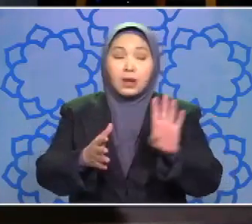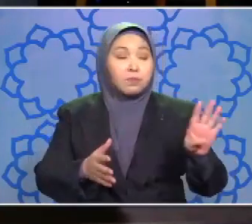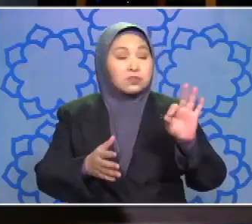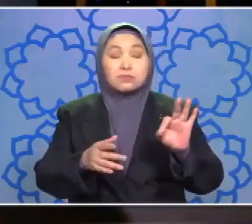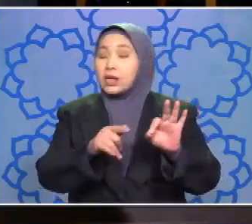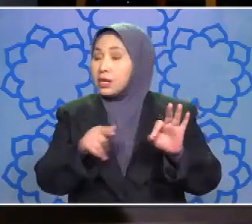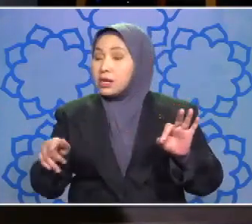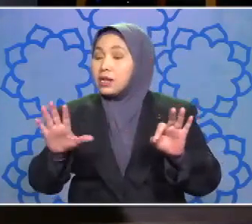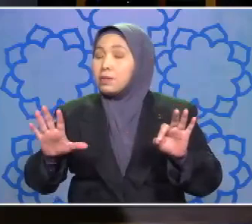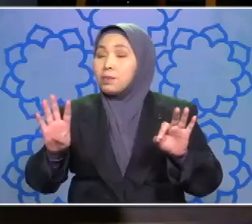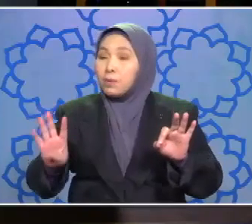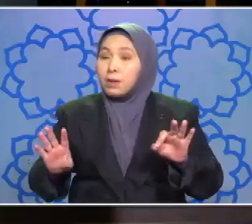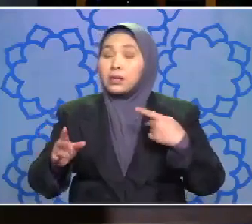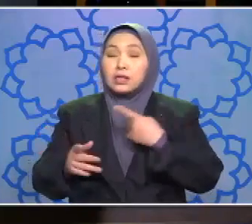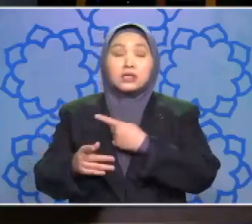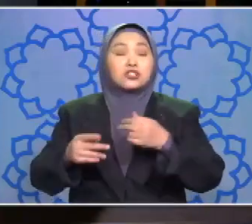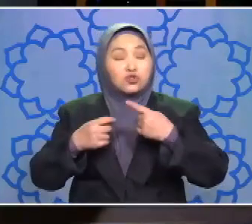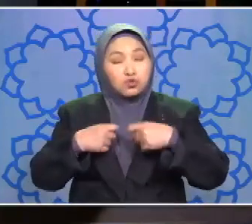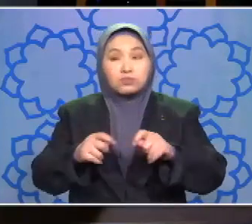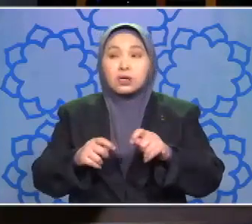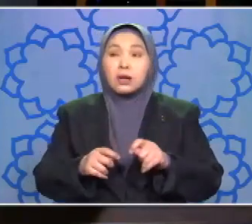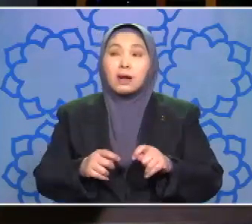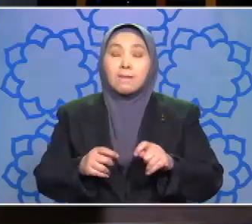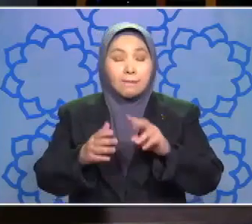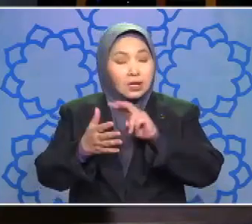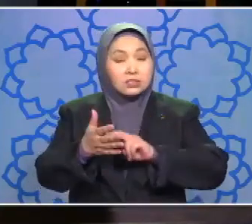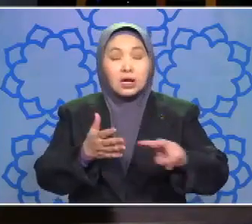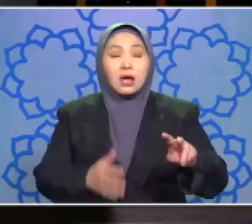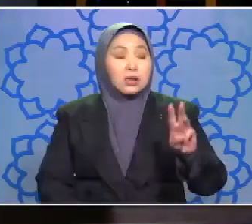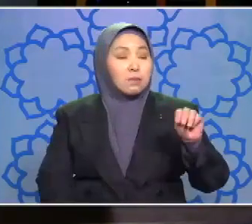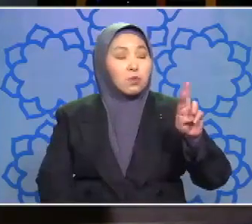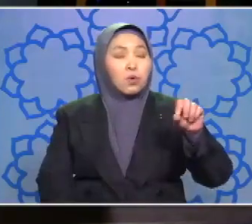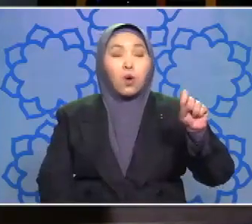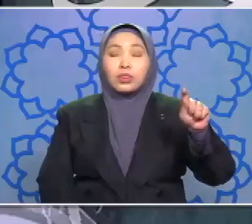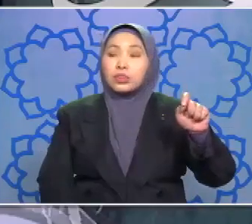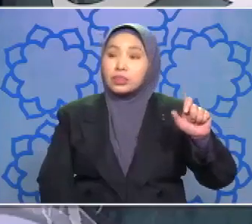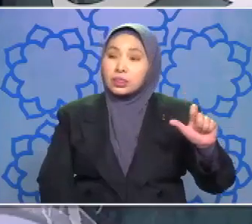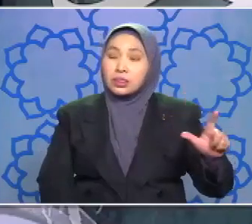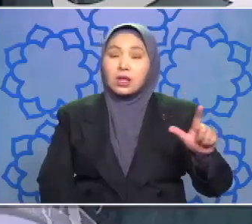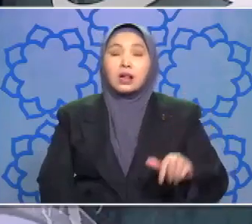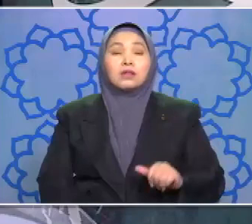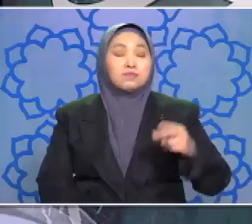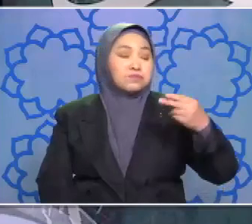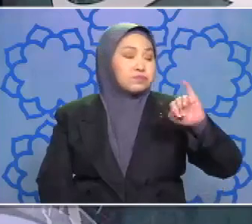ayat ke-54. Kita cuba bacaan kita dengan bacaan murattal jiharkah